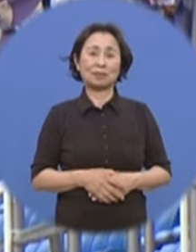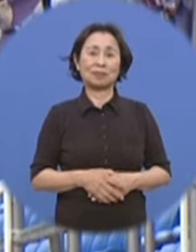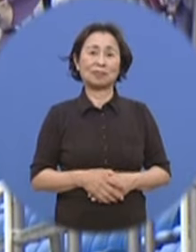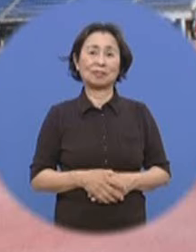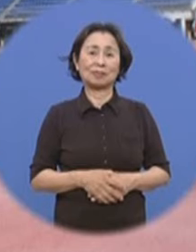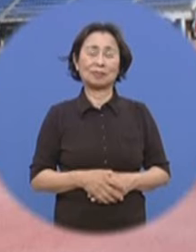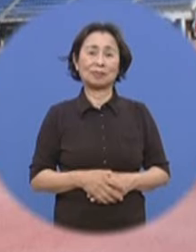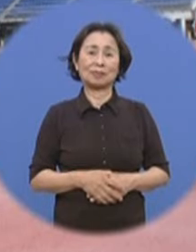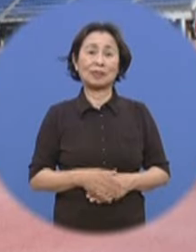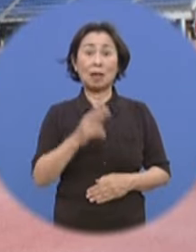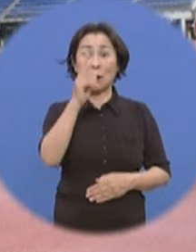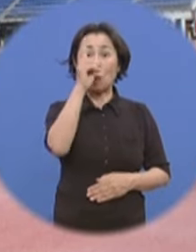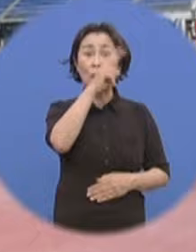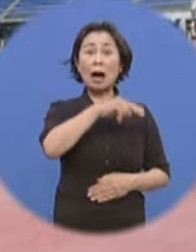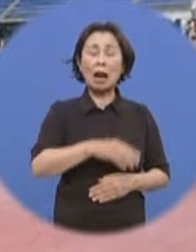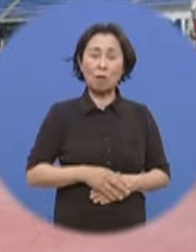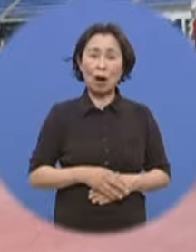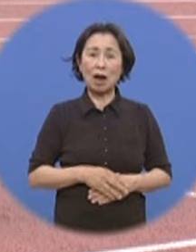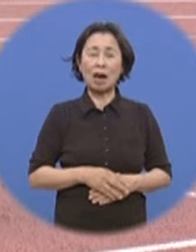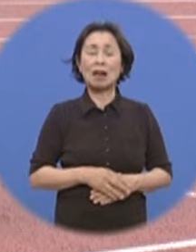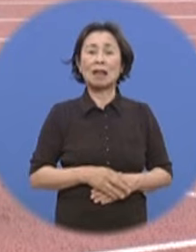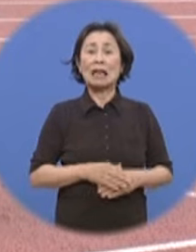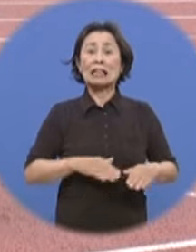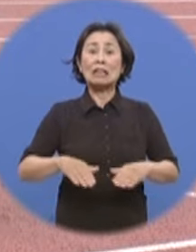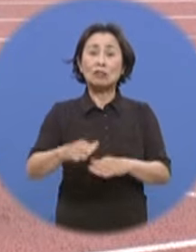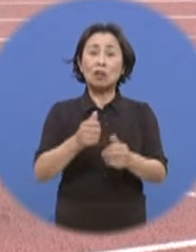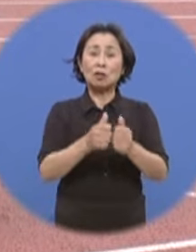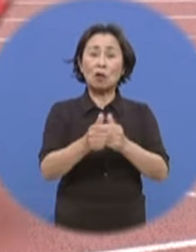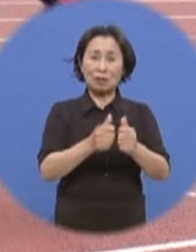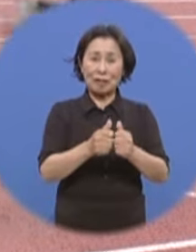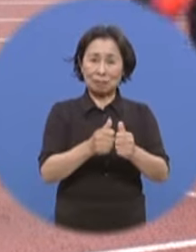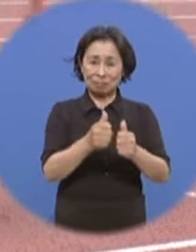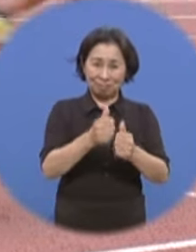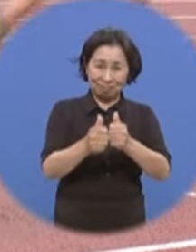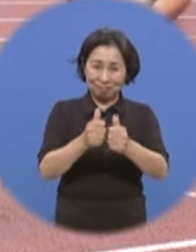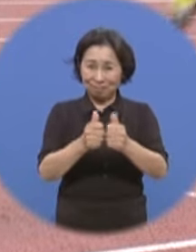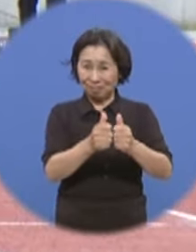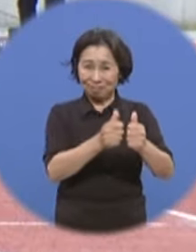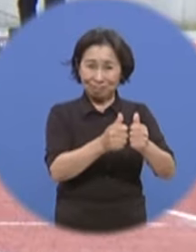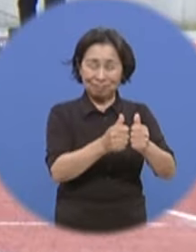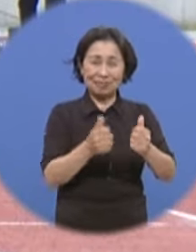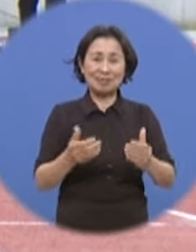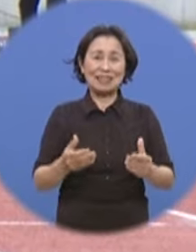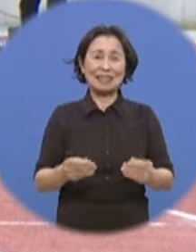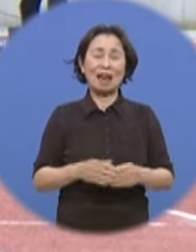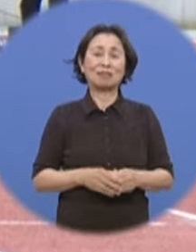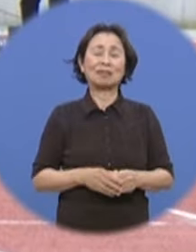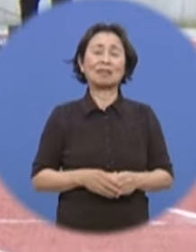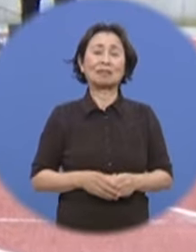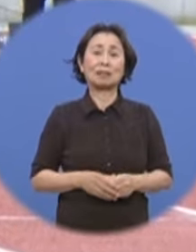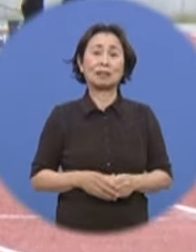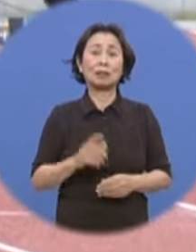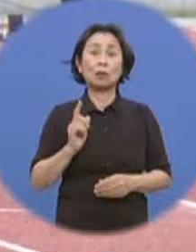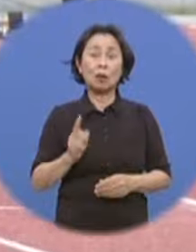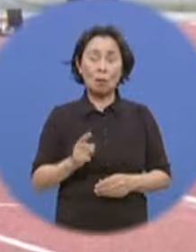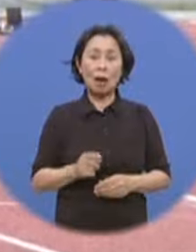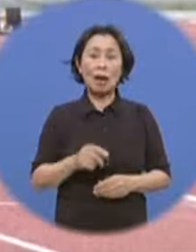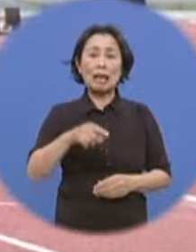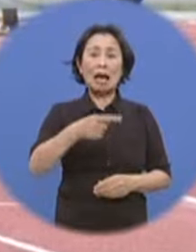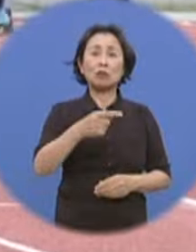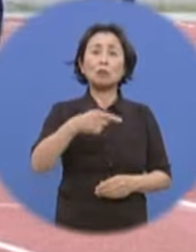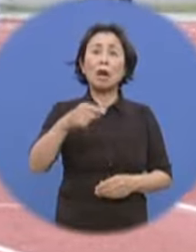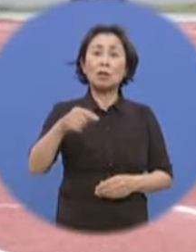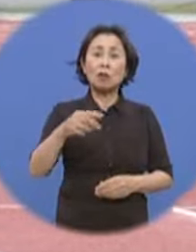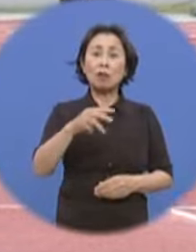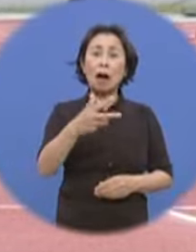た午後からは陸上競技で熱線が繰り広げられました陸上競技は100m